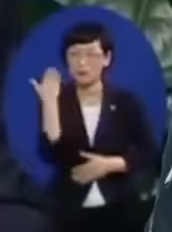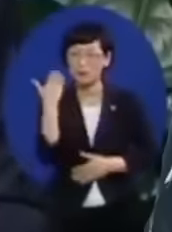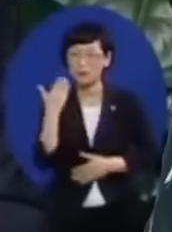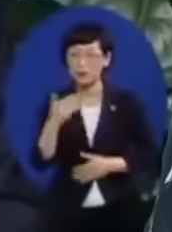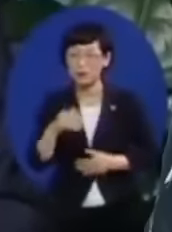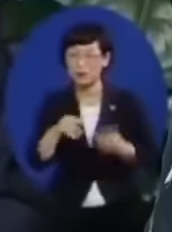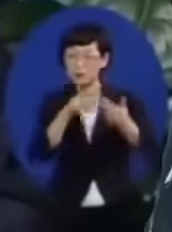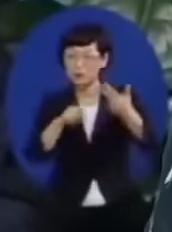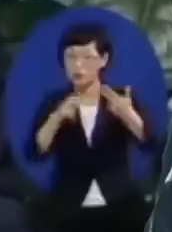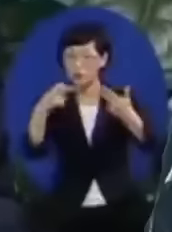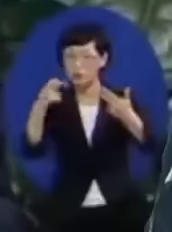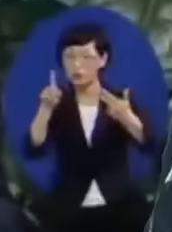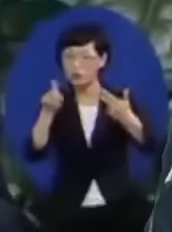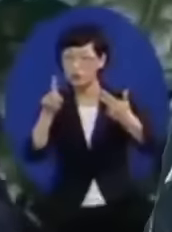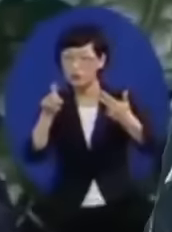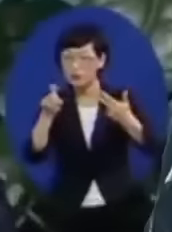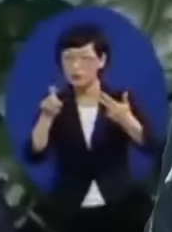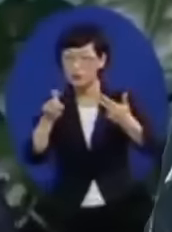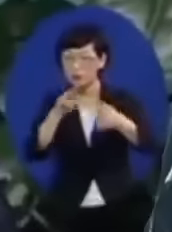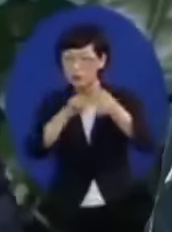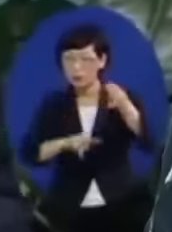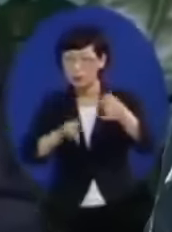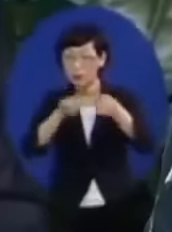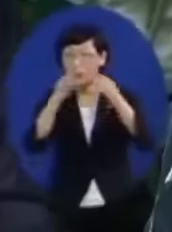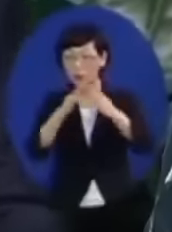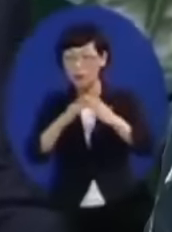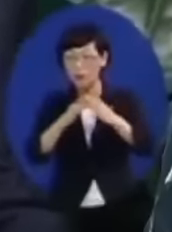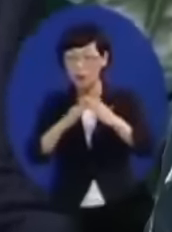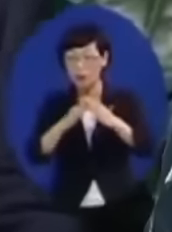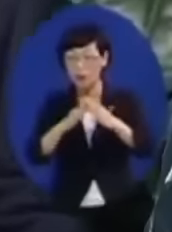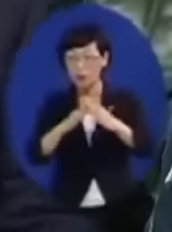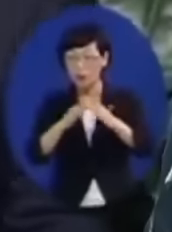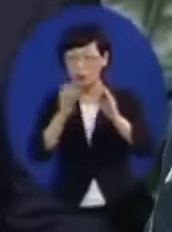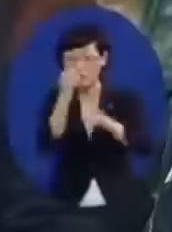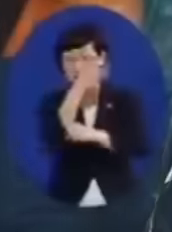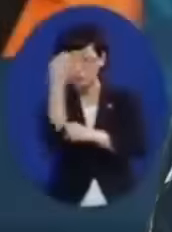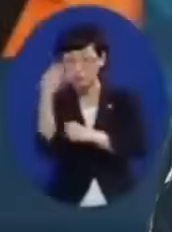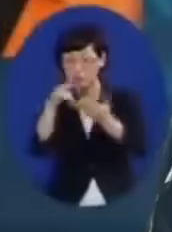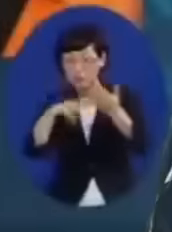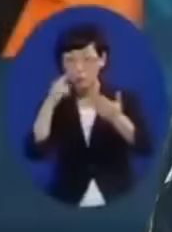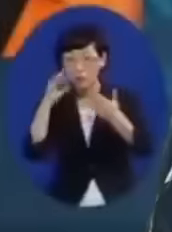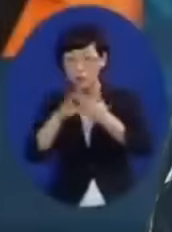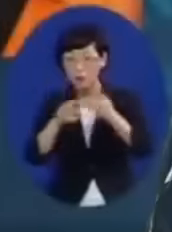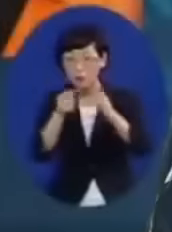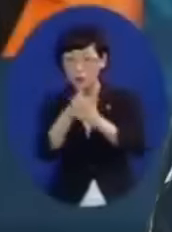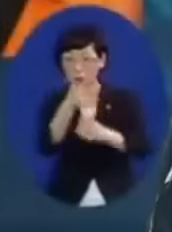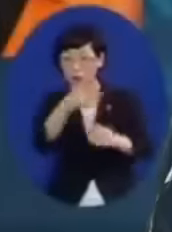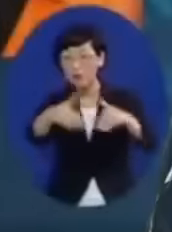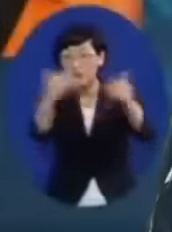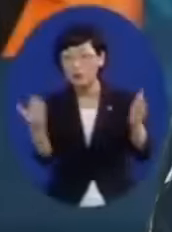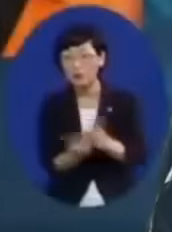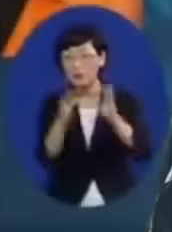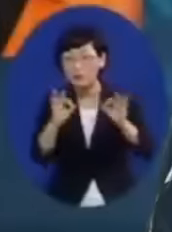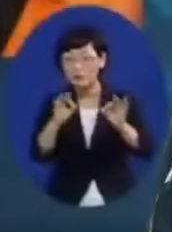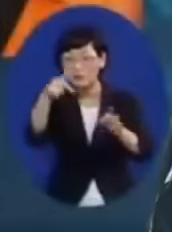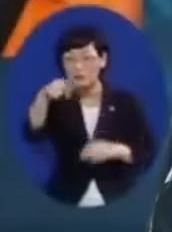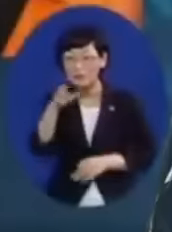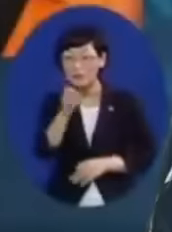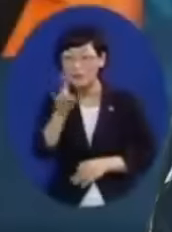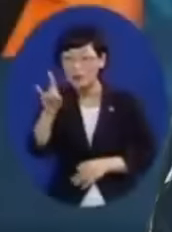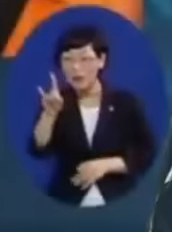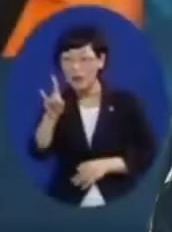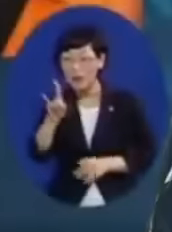11일 우리 교회 순복음 가족신문에서 마포대교의 김경혜 성도님의 간증을 읽고